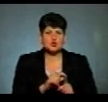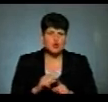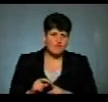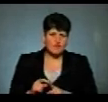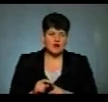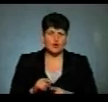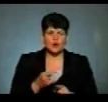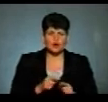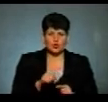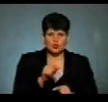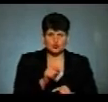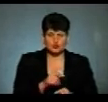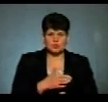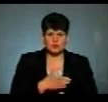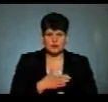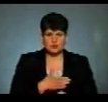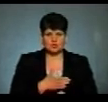оцього нашого